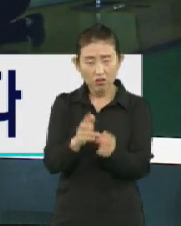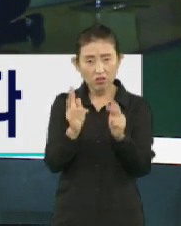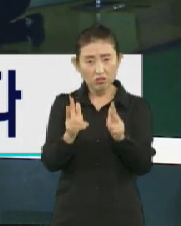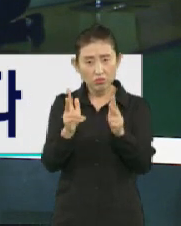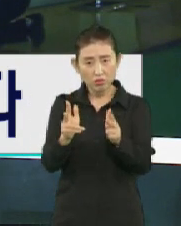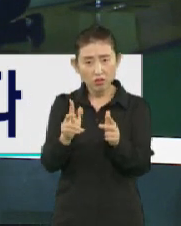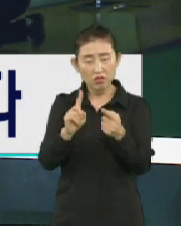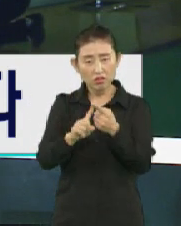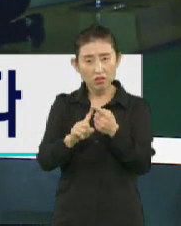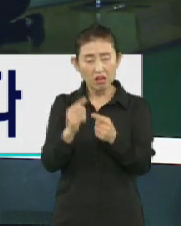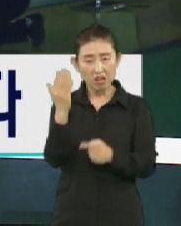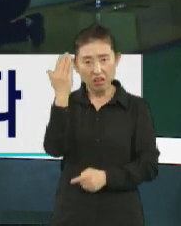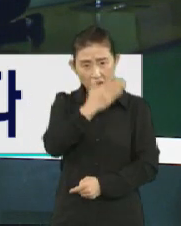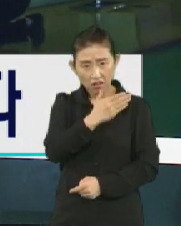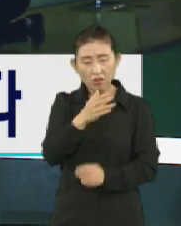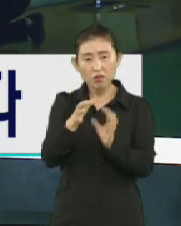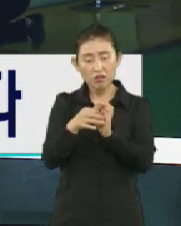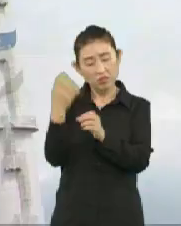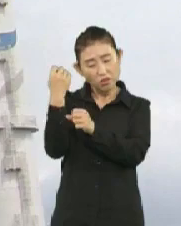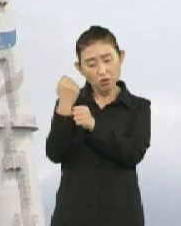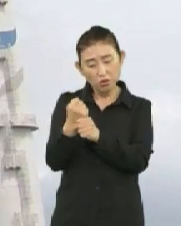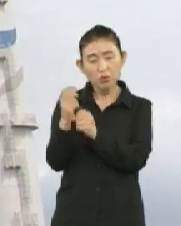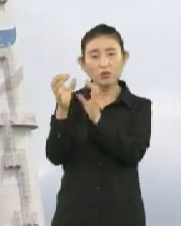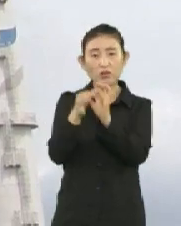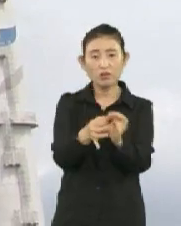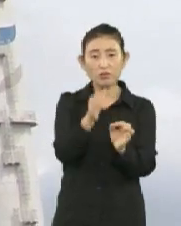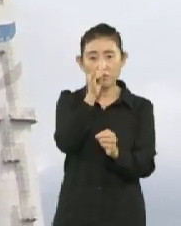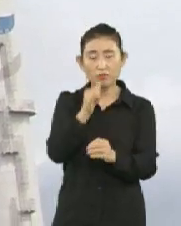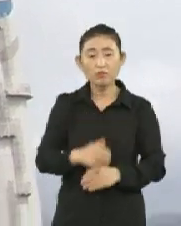있습니다. 강진원 기자입니다.